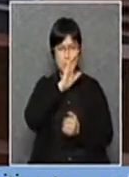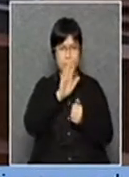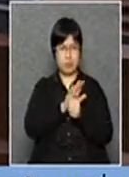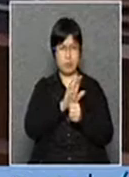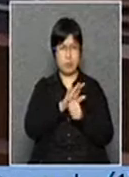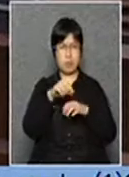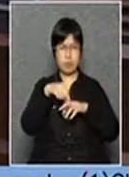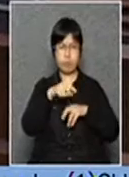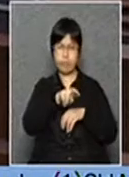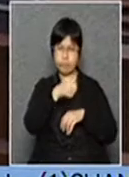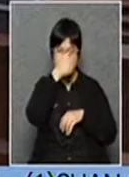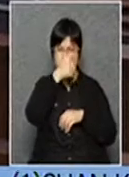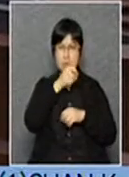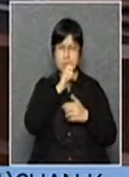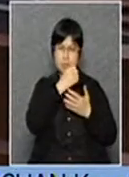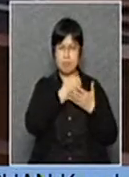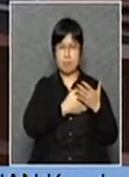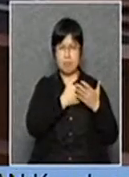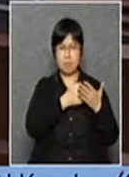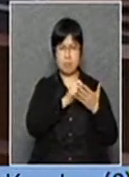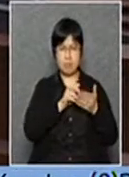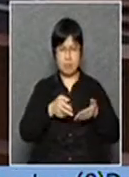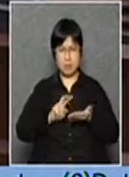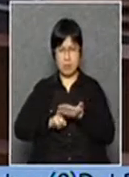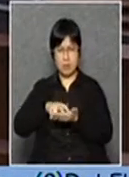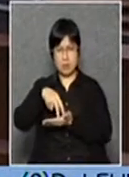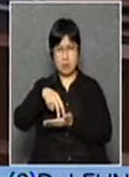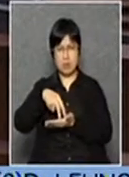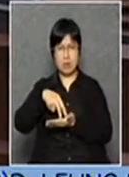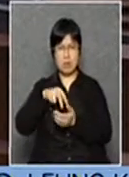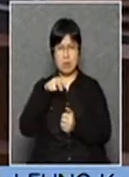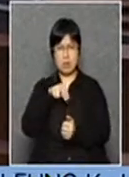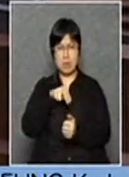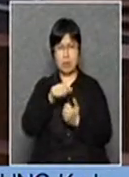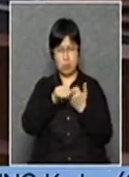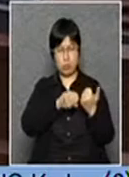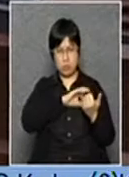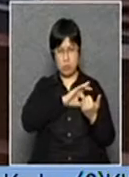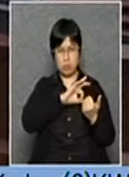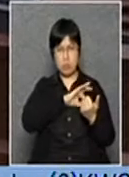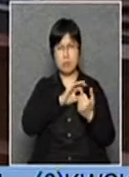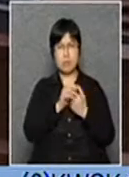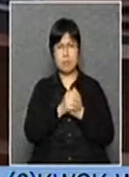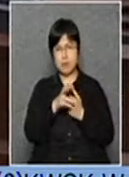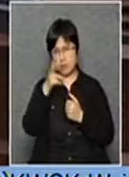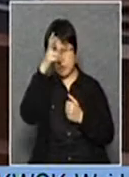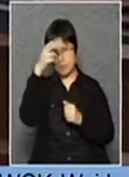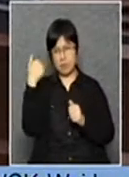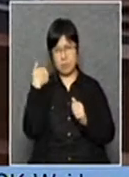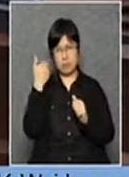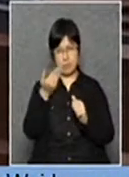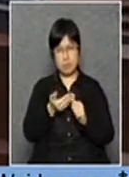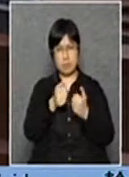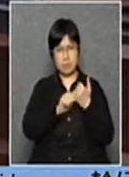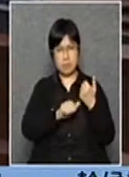好少少啦。這個起碼咧有條文咧，就成立一個所謂監管嘅委員會咧。當然都是由政府委任的委員，但